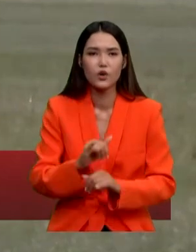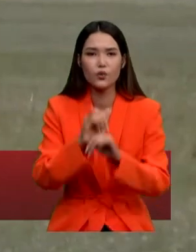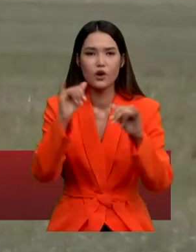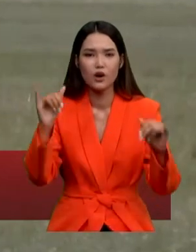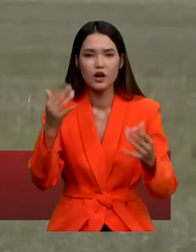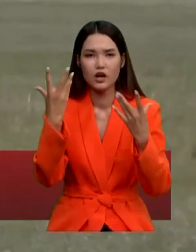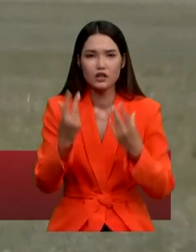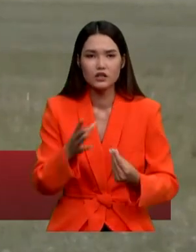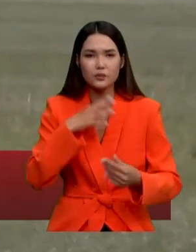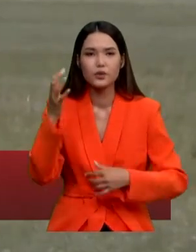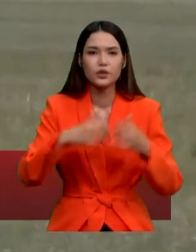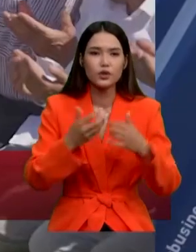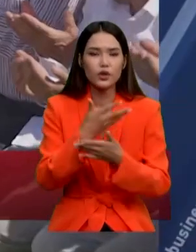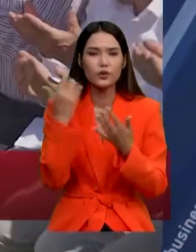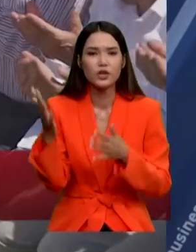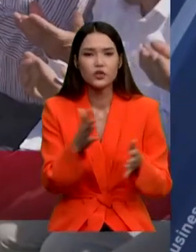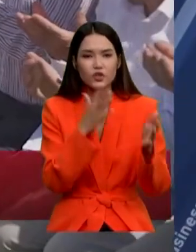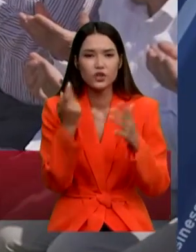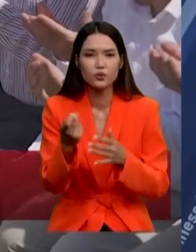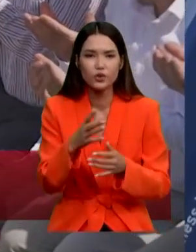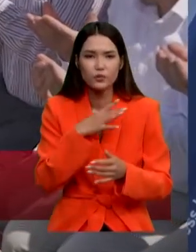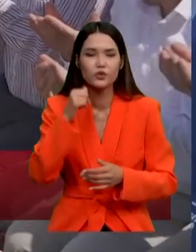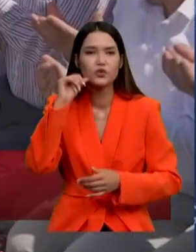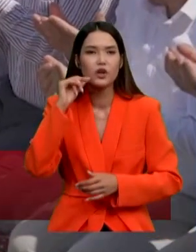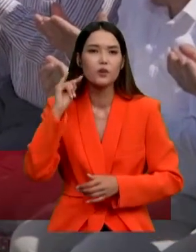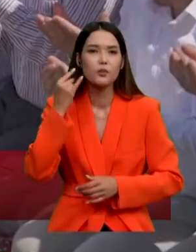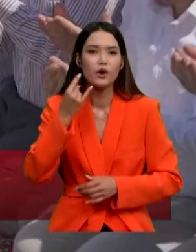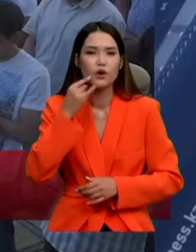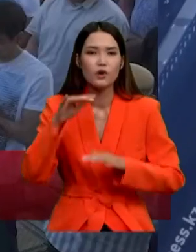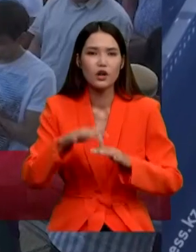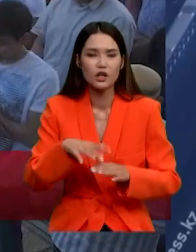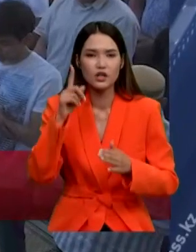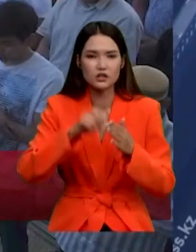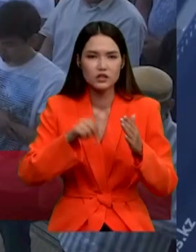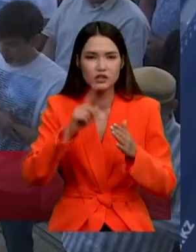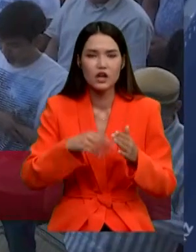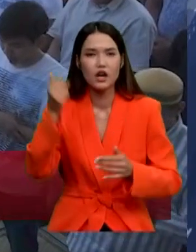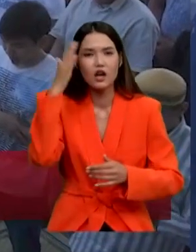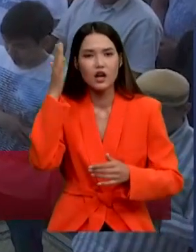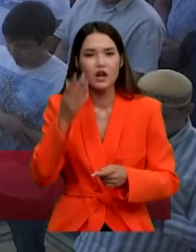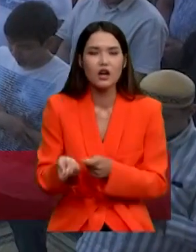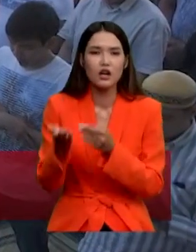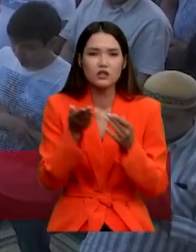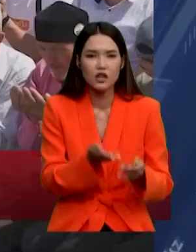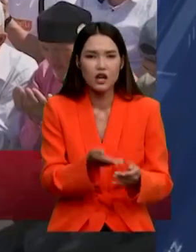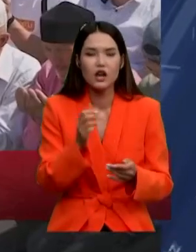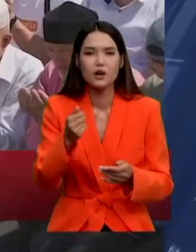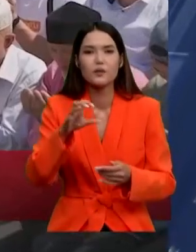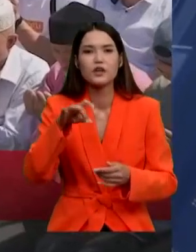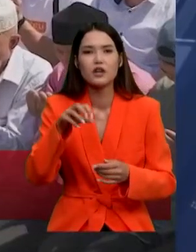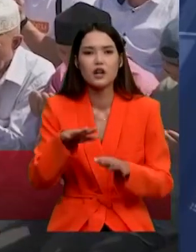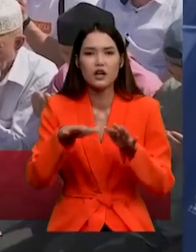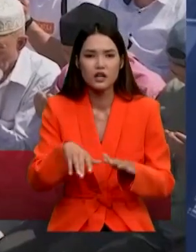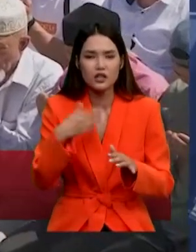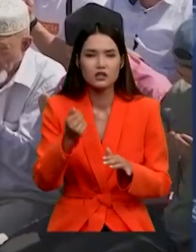бар. Жаңбыр жаумай жер күйіп кетті. Кеше Павлодар облысының бас имамы бастап, әкімдігі қостап тасаттық берген. Әйтсе де